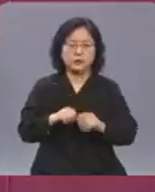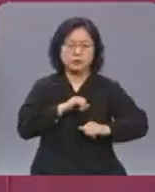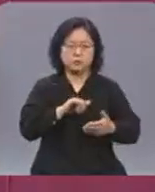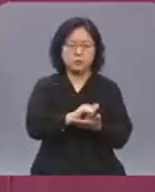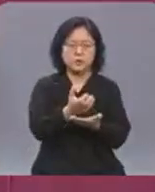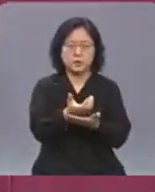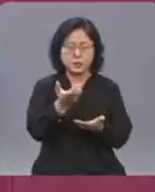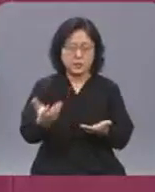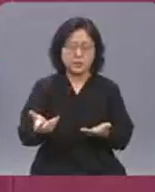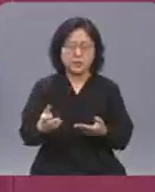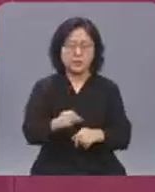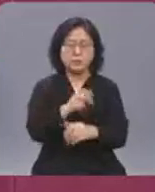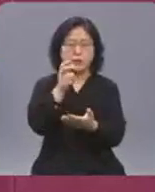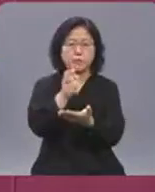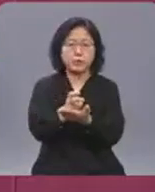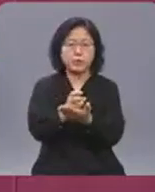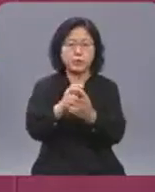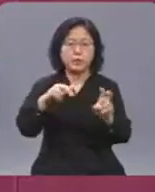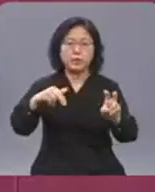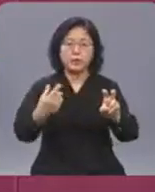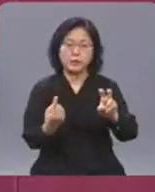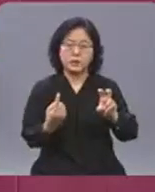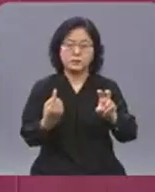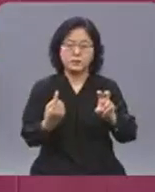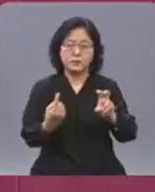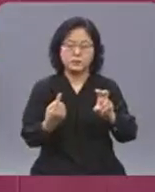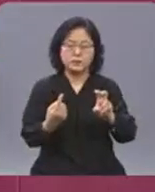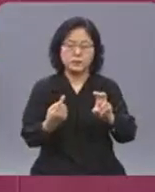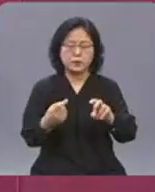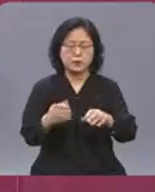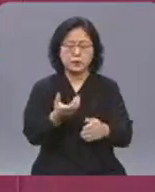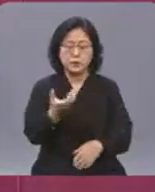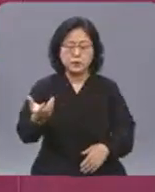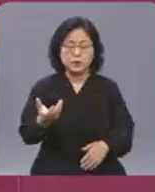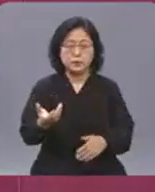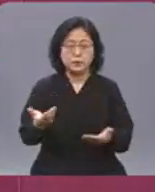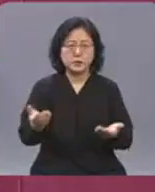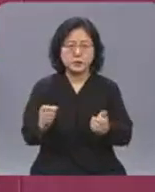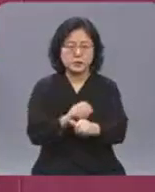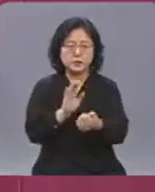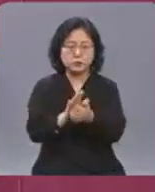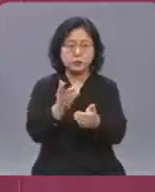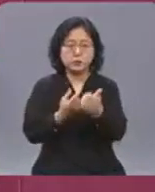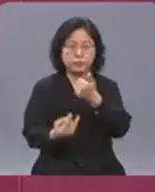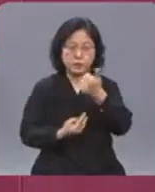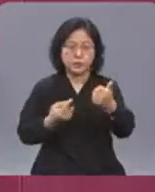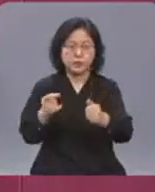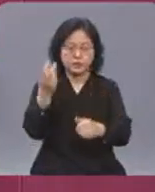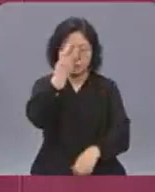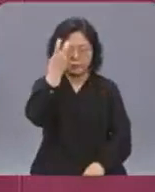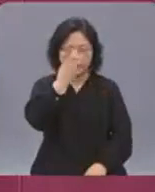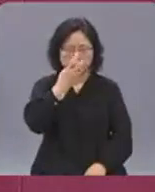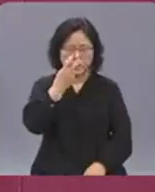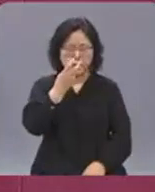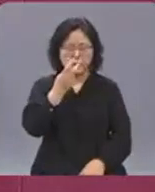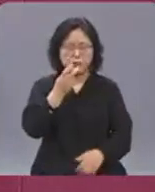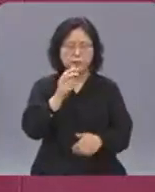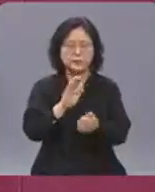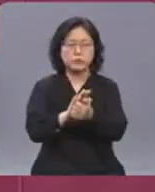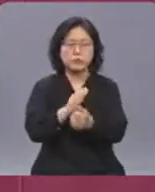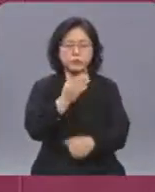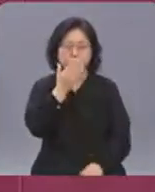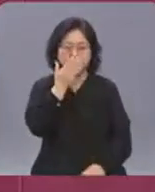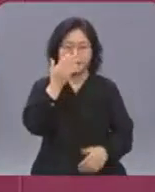이전 및 지원사업에 관한 특별법 제20조에 따른 군공항 이전사업 지원위원회 심의를 거쳐 지원사업을 할 수